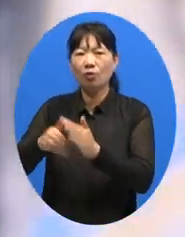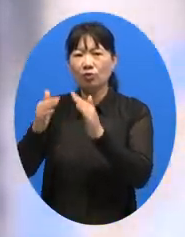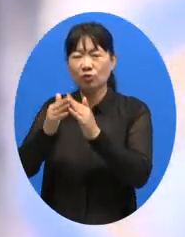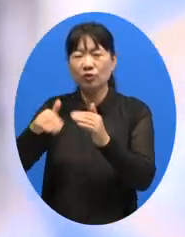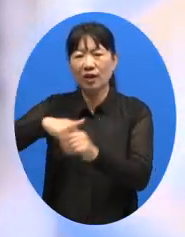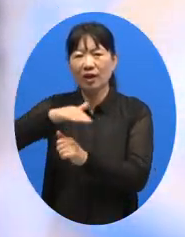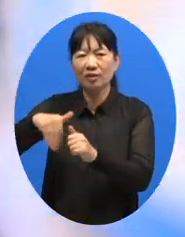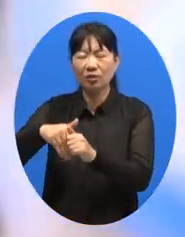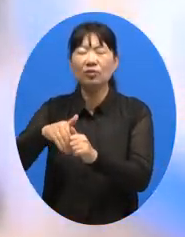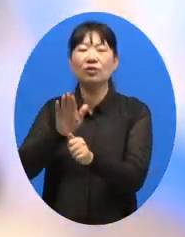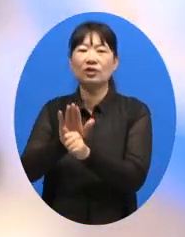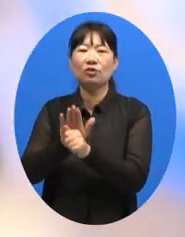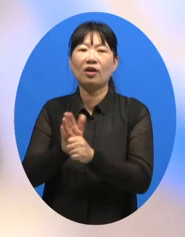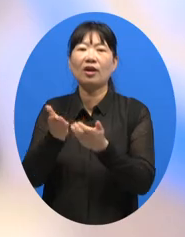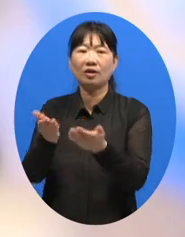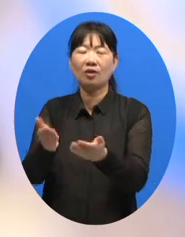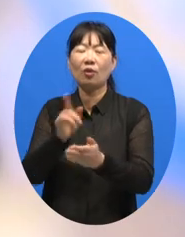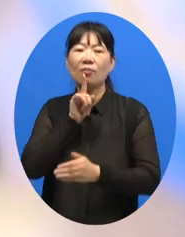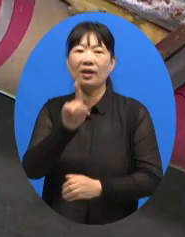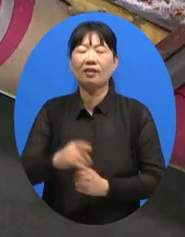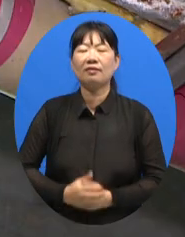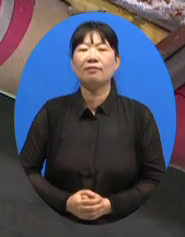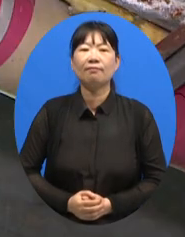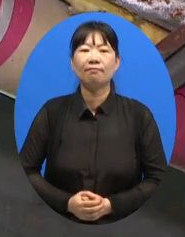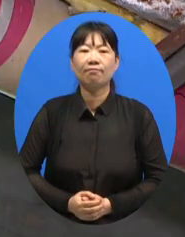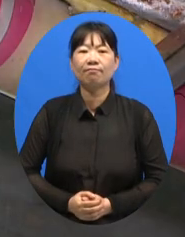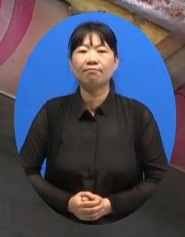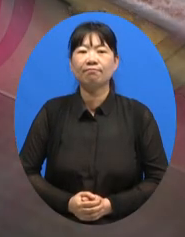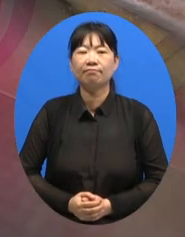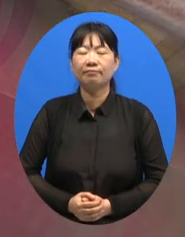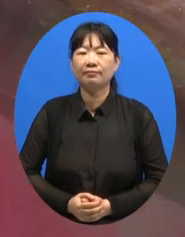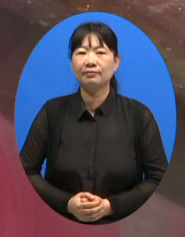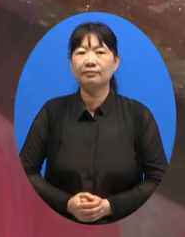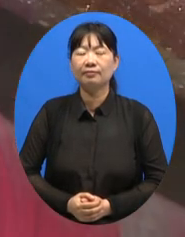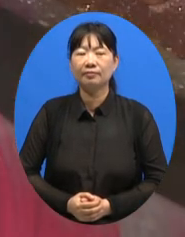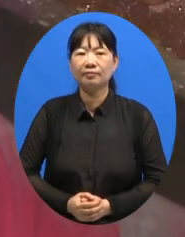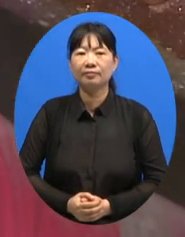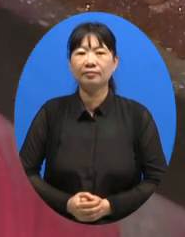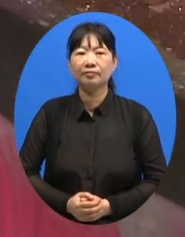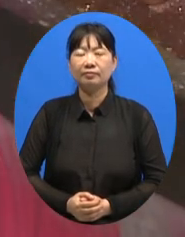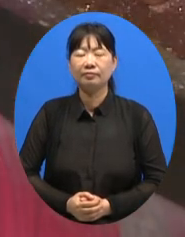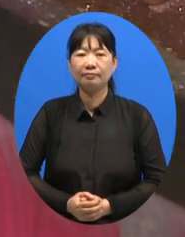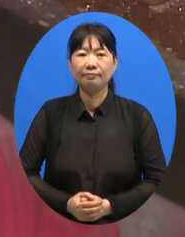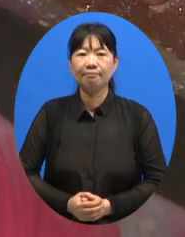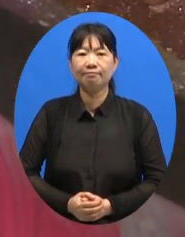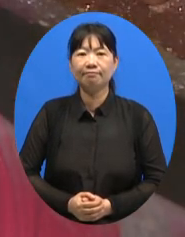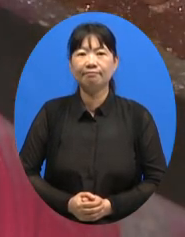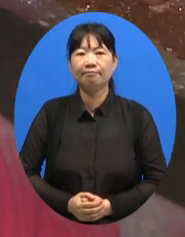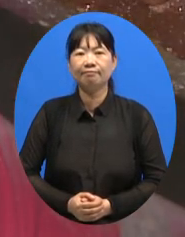노후 공동주택 단지도 지원하겠다고 밝혔습니다. 경기 주TV 최창순입니다.